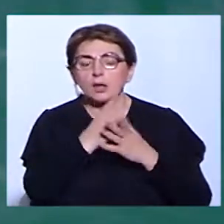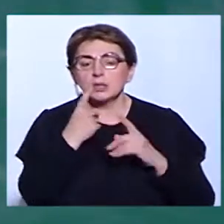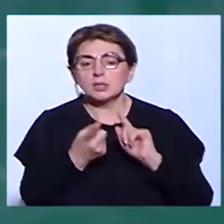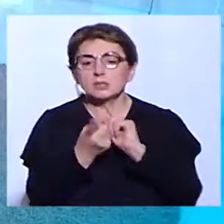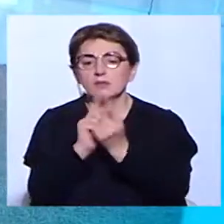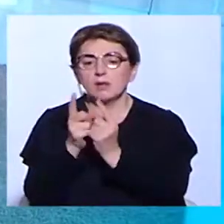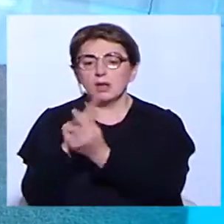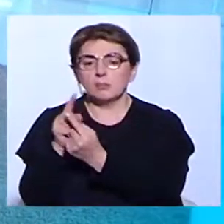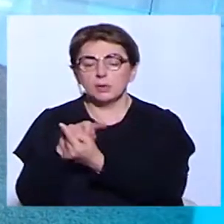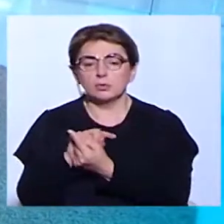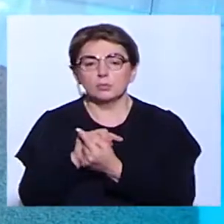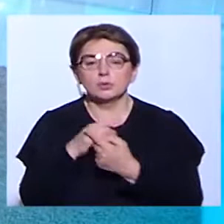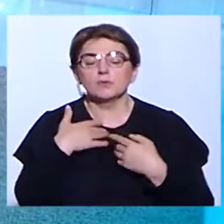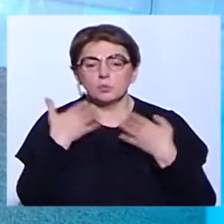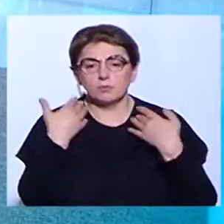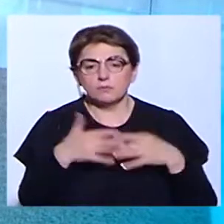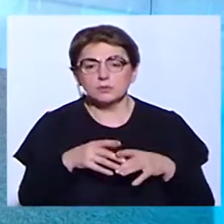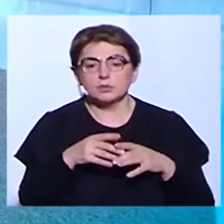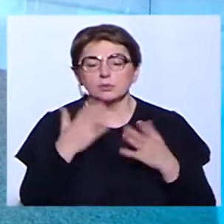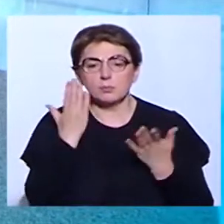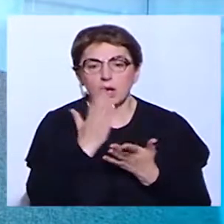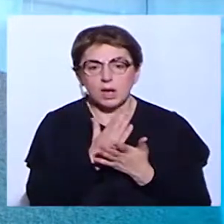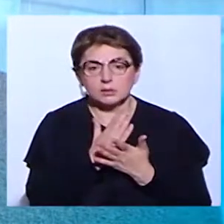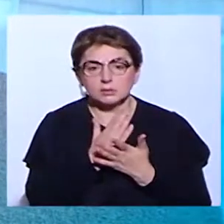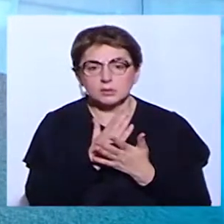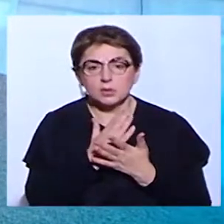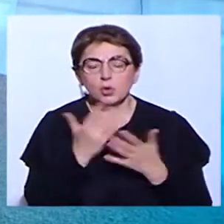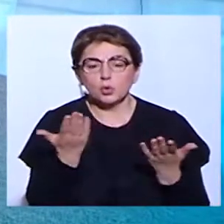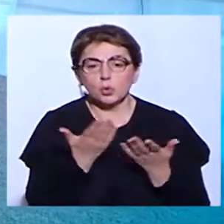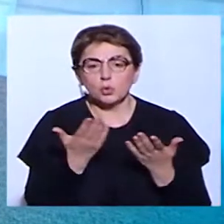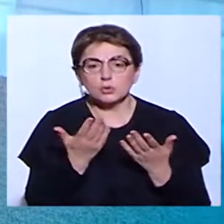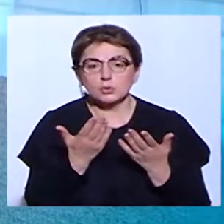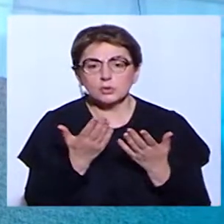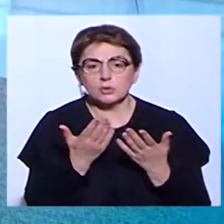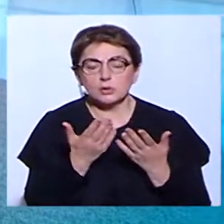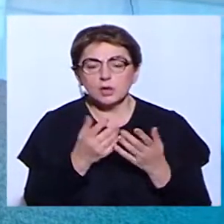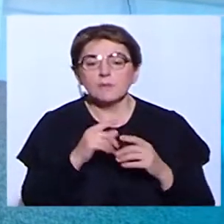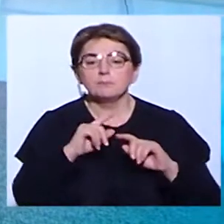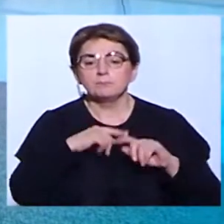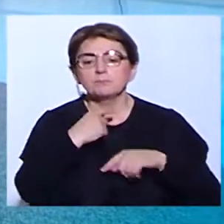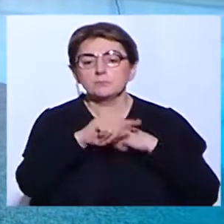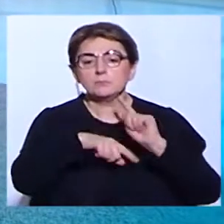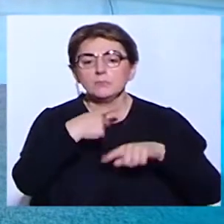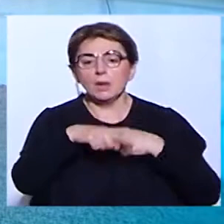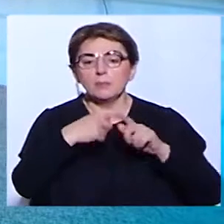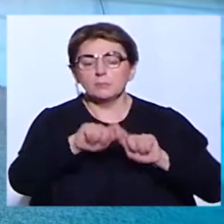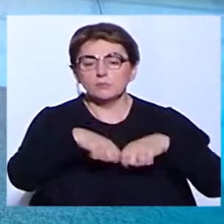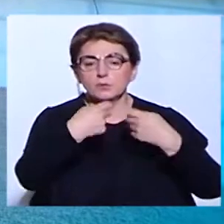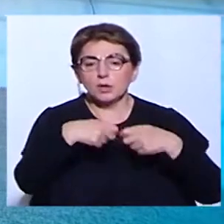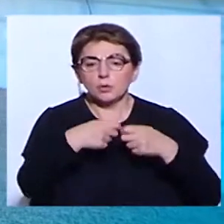ცვალებადობა. თქვენ უკვე იცით, რომ არსებობს როგორც მემკვიდრული ცვალებადობა,